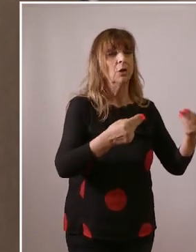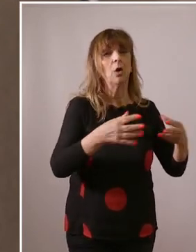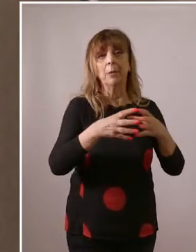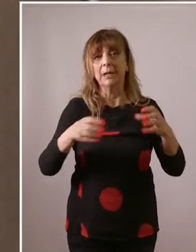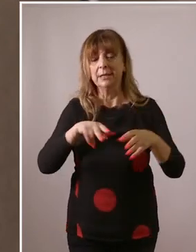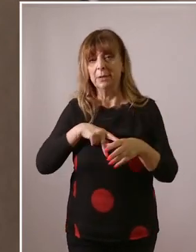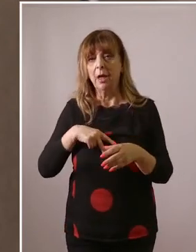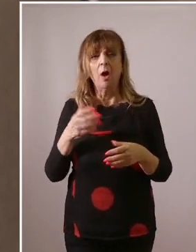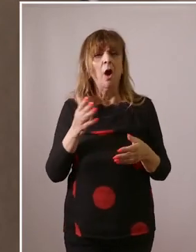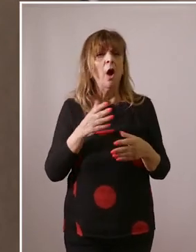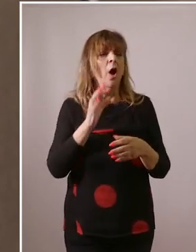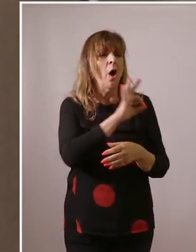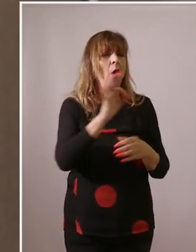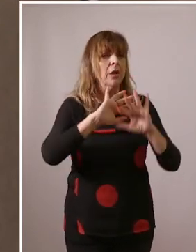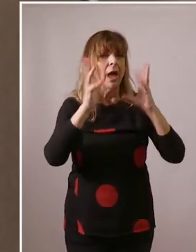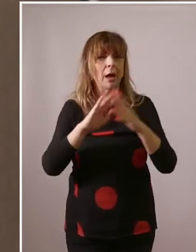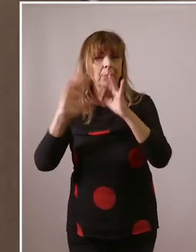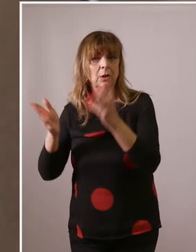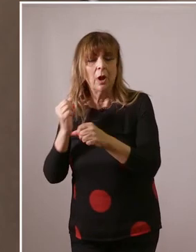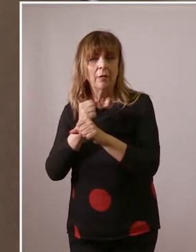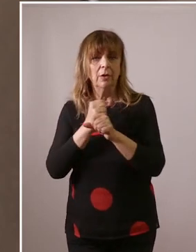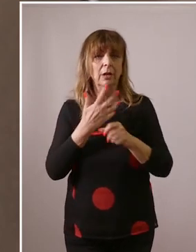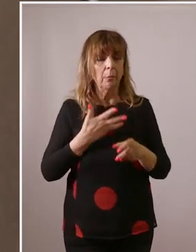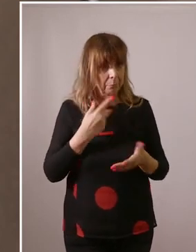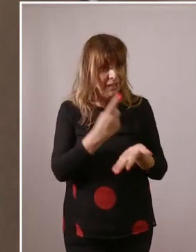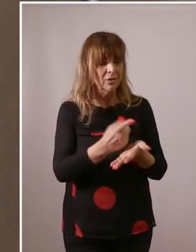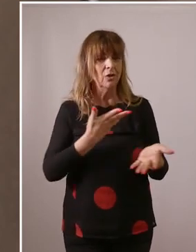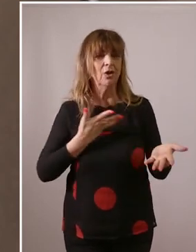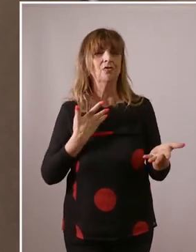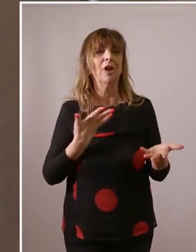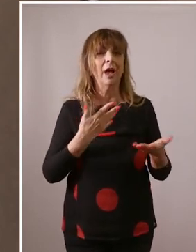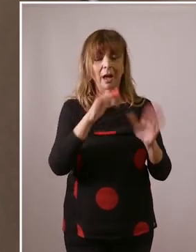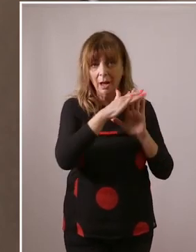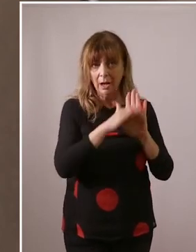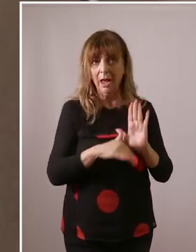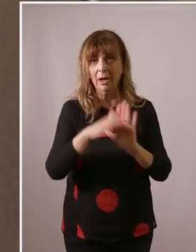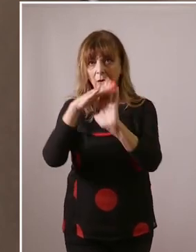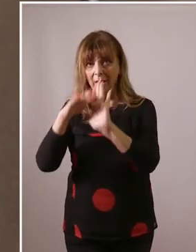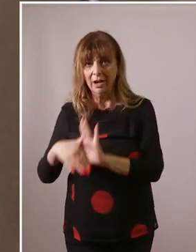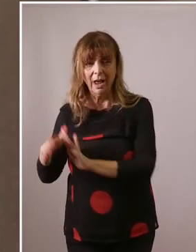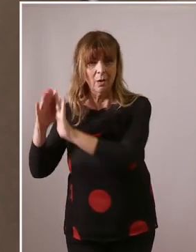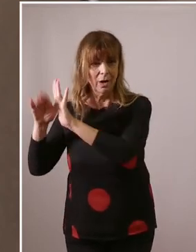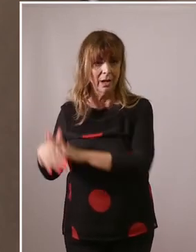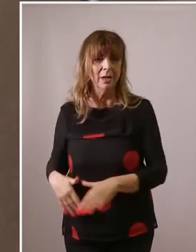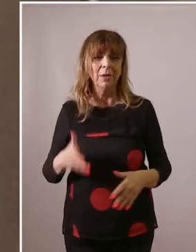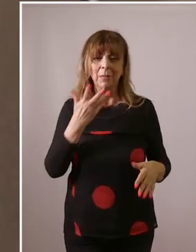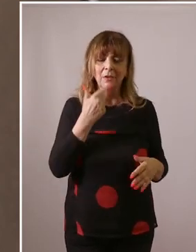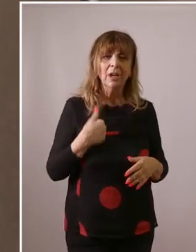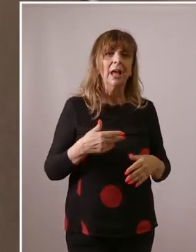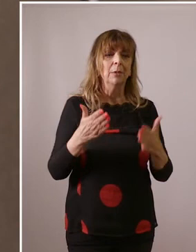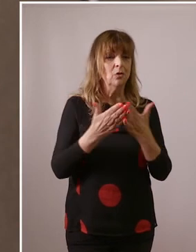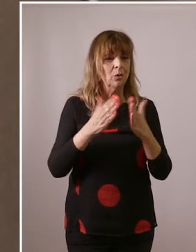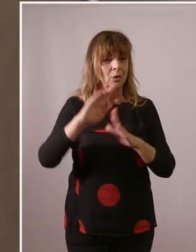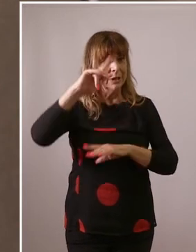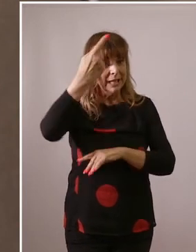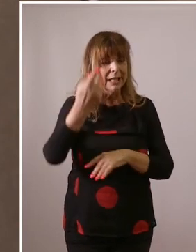ogni ambito lavorativo cioè di solito bisogno di un tessuto di regole e quindi mi piacerebbe che lo studio del diritto